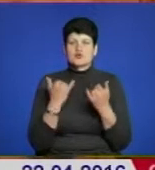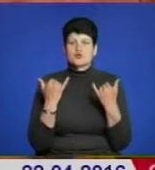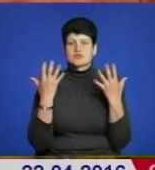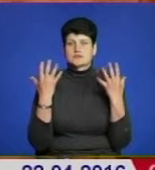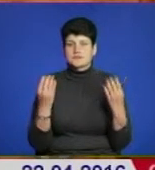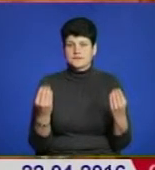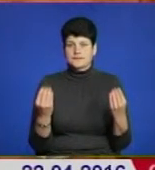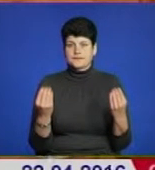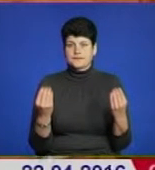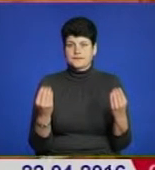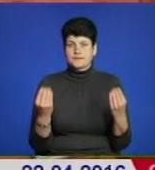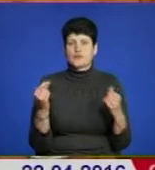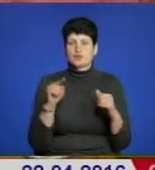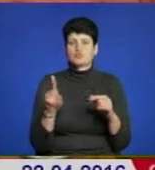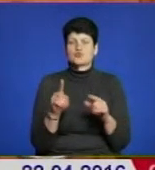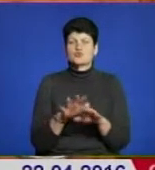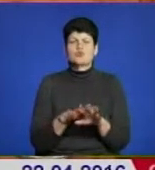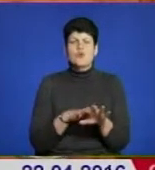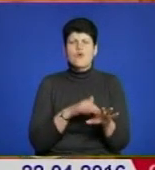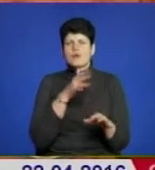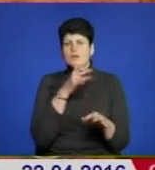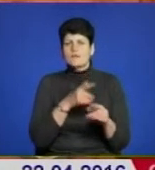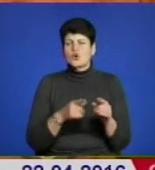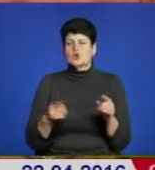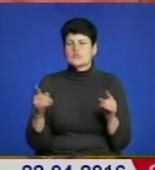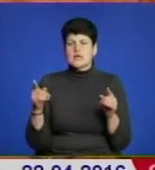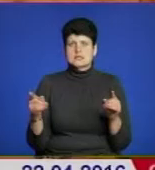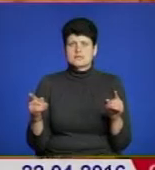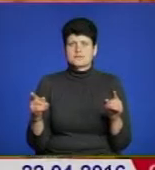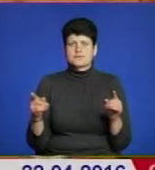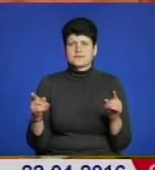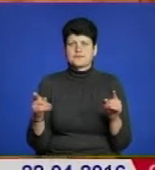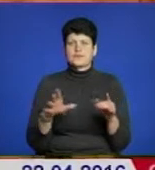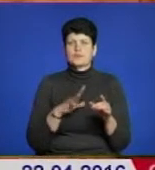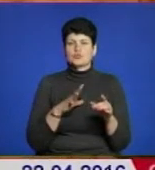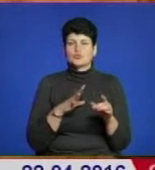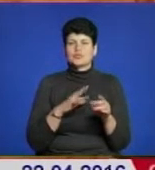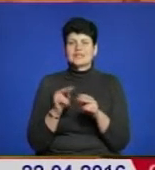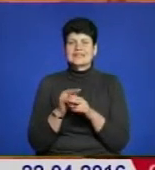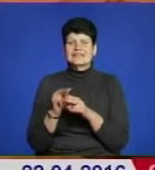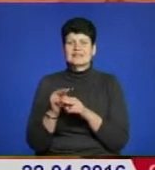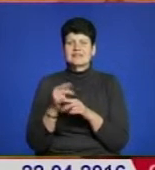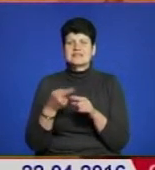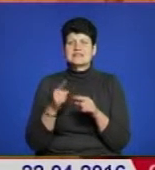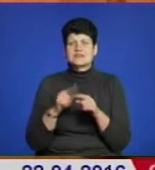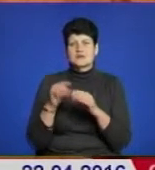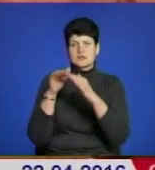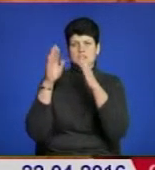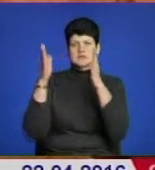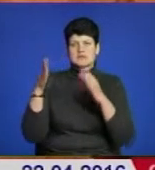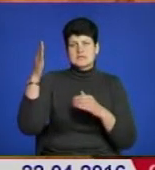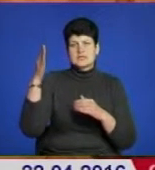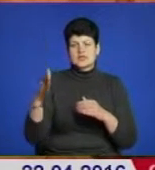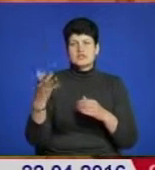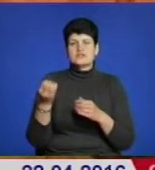днина, тому що дуже довгий процес почалося творення реставрації цієї захрестії ще в